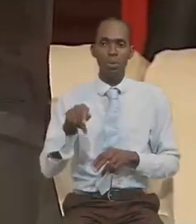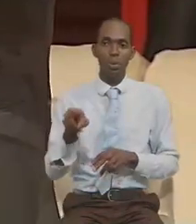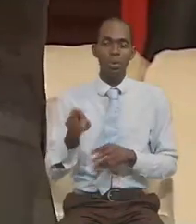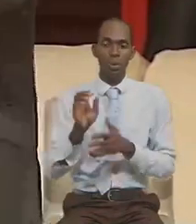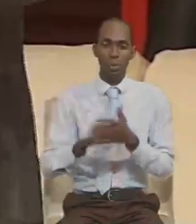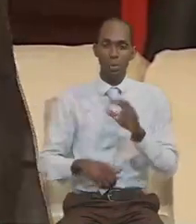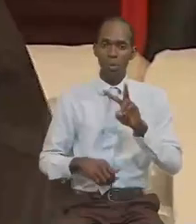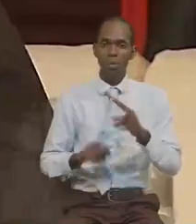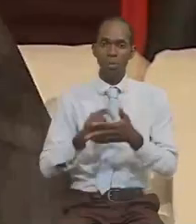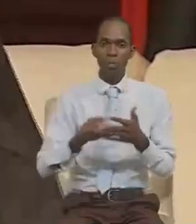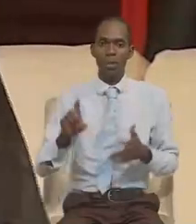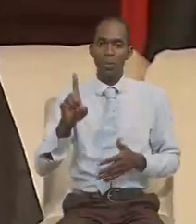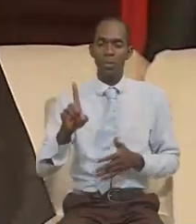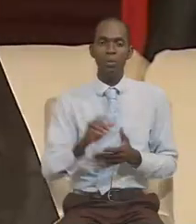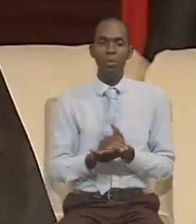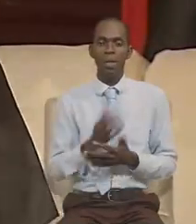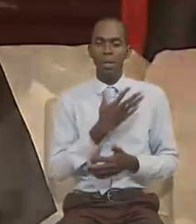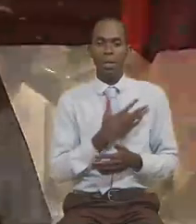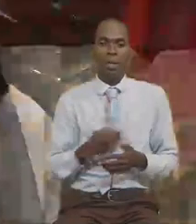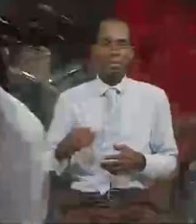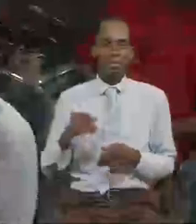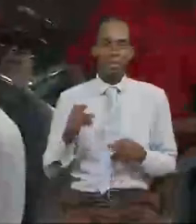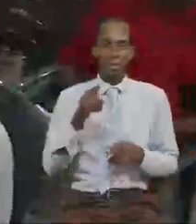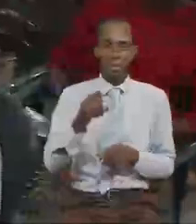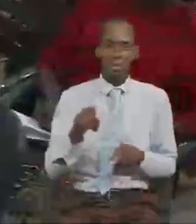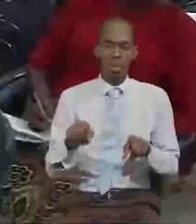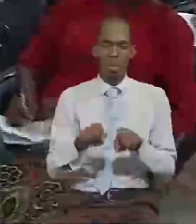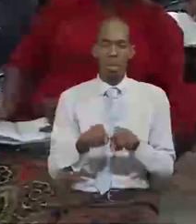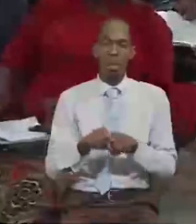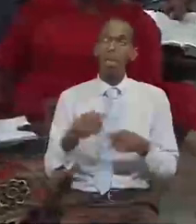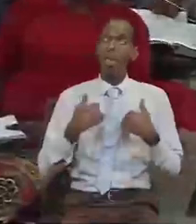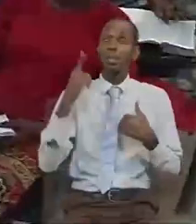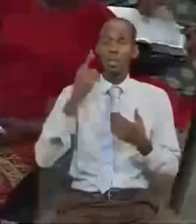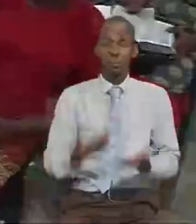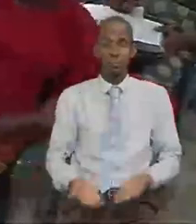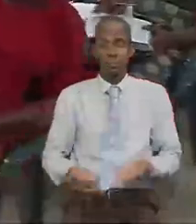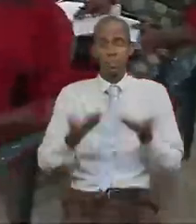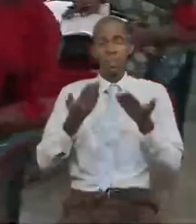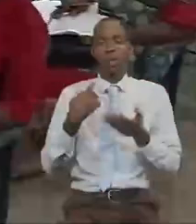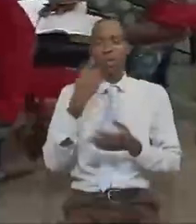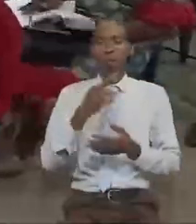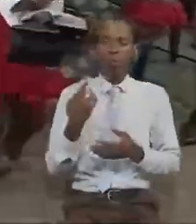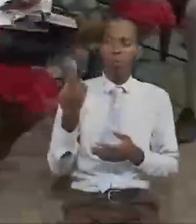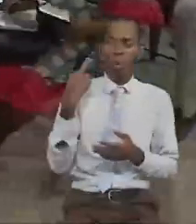2, verset 1. Vous étiez morts par vos offenses et par vos péchés.